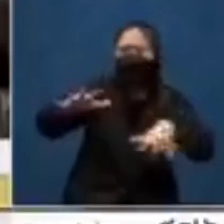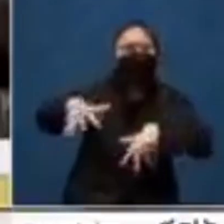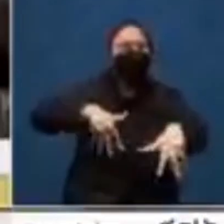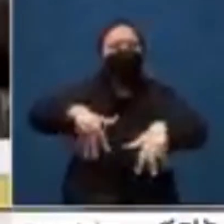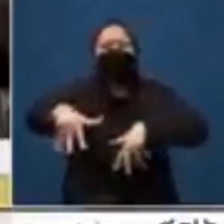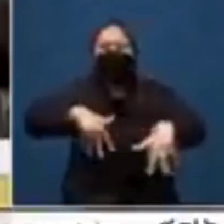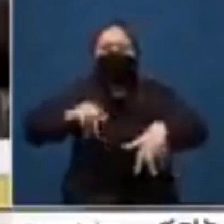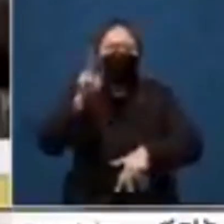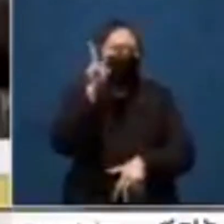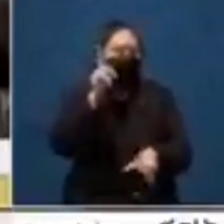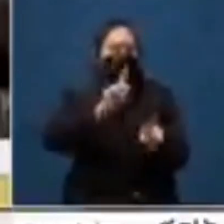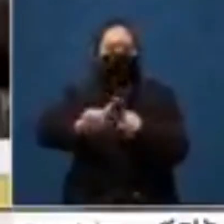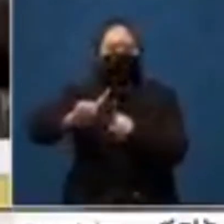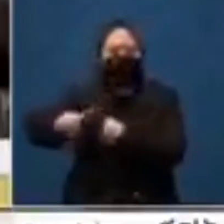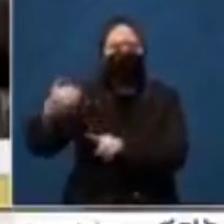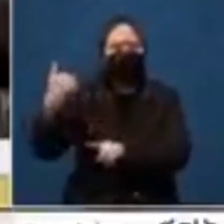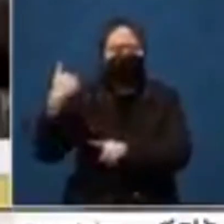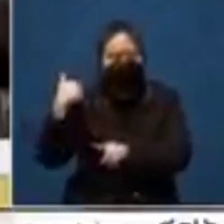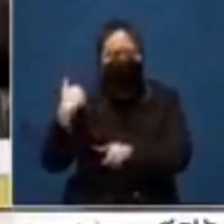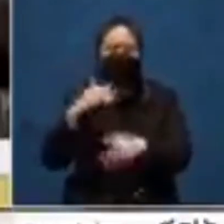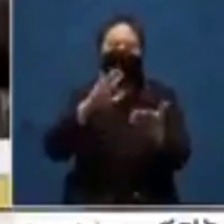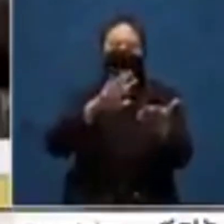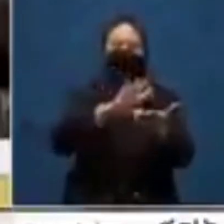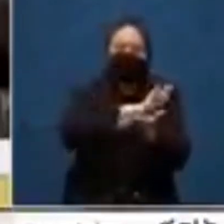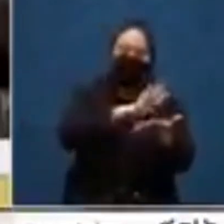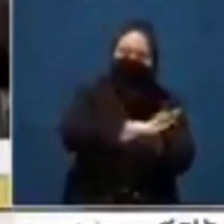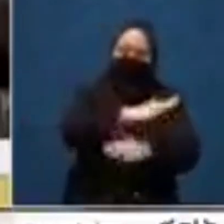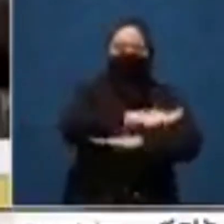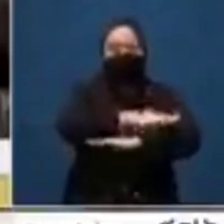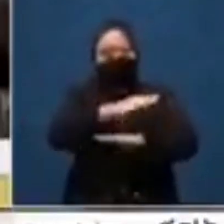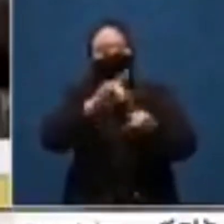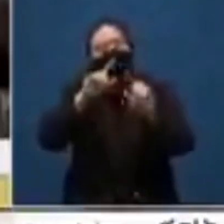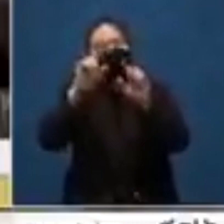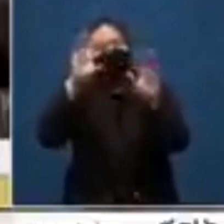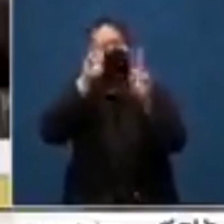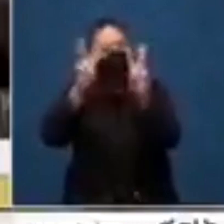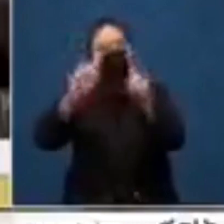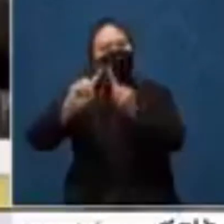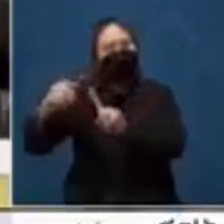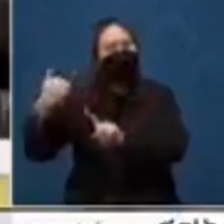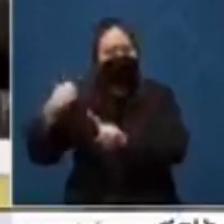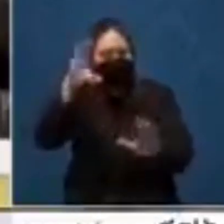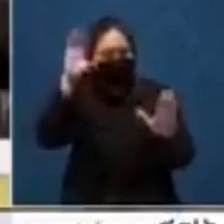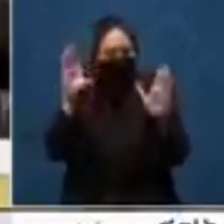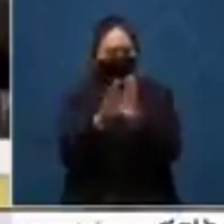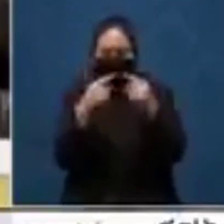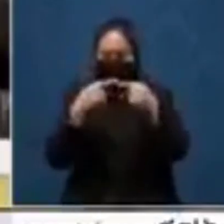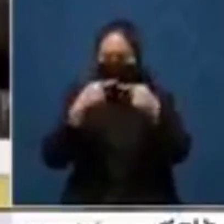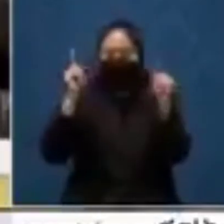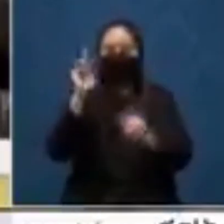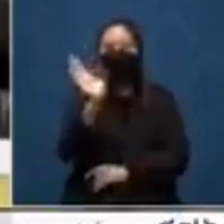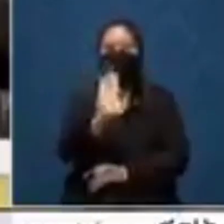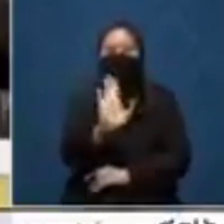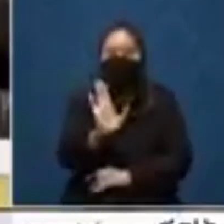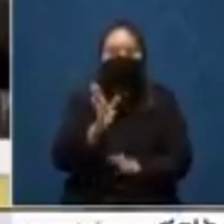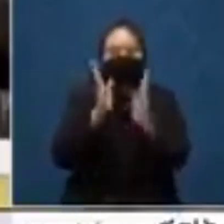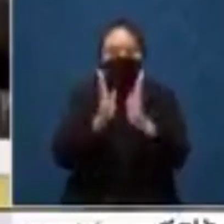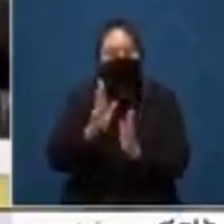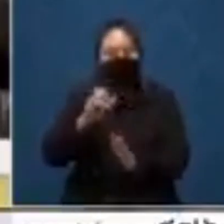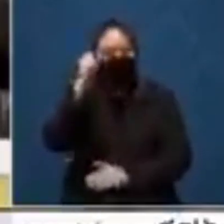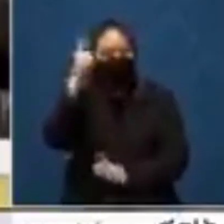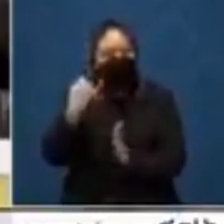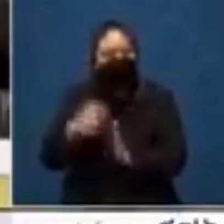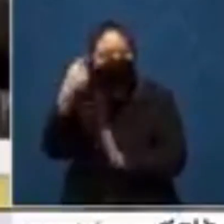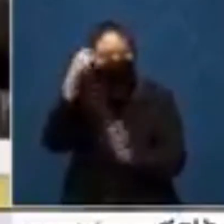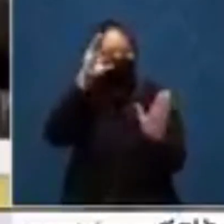บับนะคะทั้งสื่อออนไลน์ทั้งสื่อกระดาษไม่ได้เป็นภาพที่พิสดารอะไรใดๆทั้งสิ้นค่ะเดี๋ยวคนจะเข้าใจว่าเป็นภาพที่อันตรายนะ